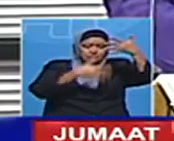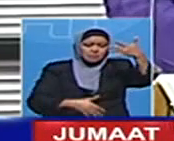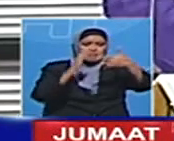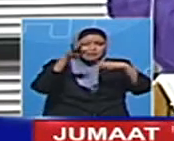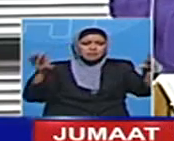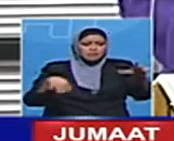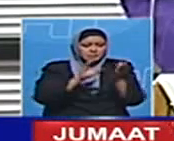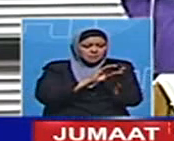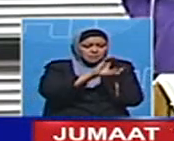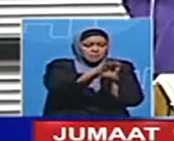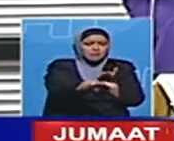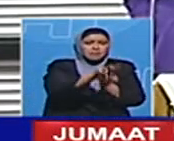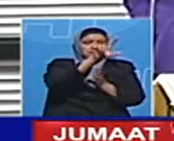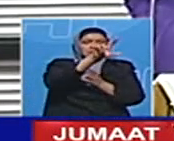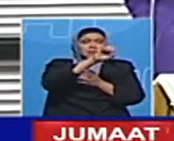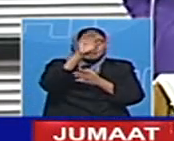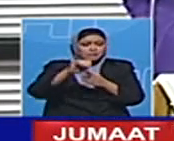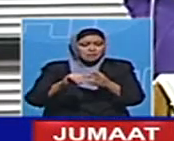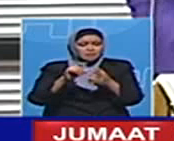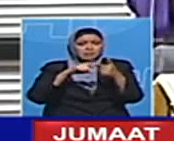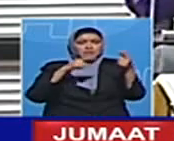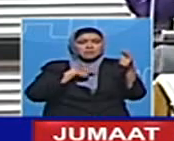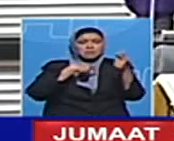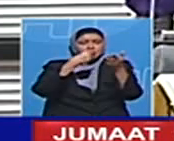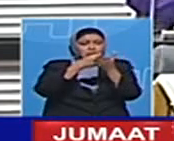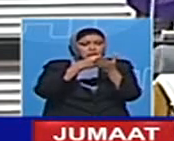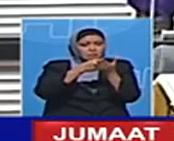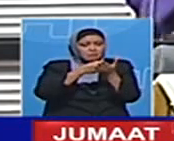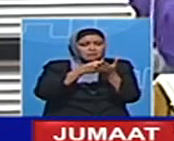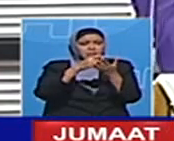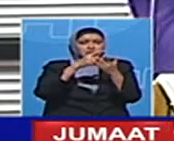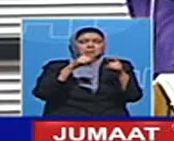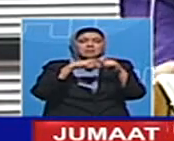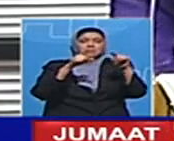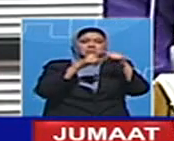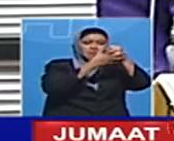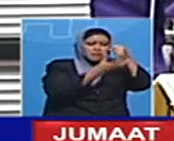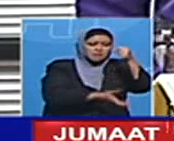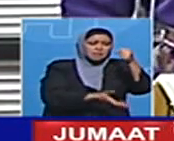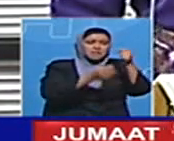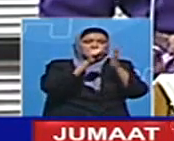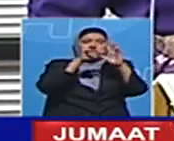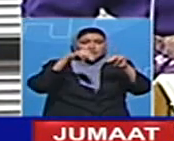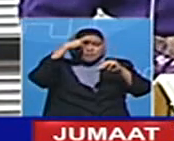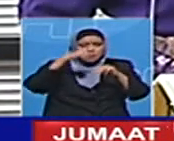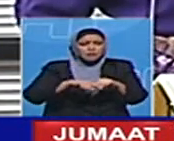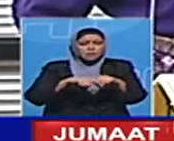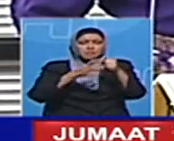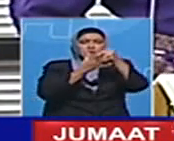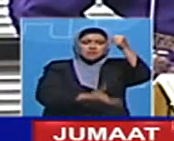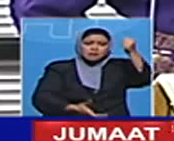30% daripada kumpulan Wang pembangunan sumber manusia sebagai dana terkumpul bagi melaksanakan program